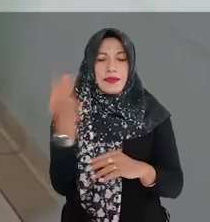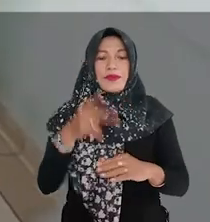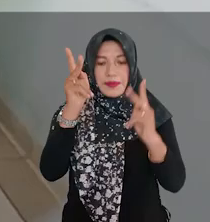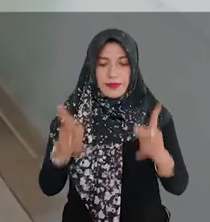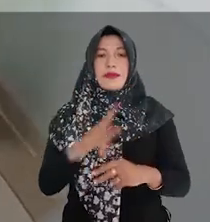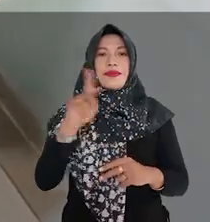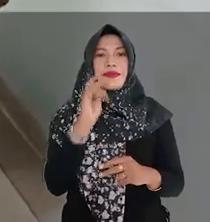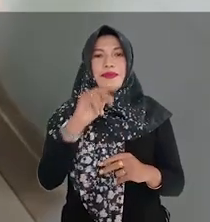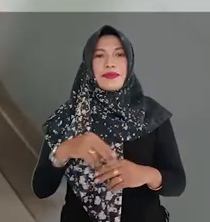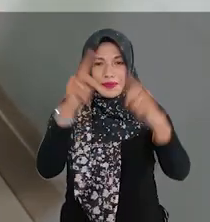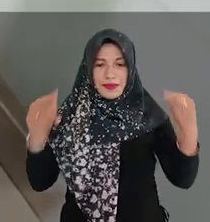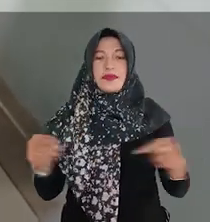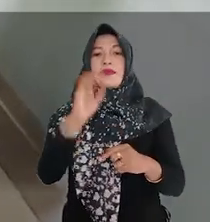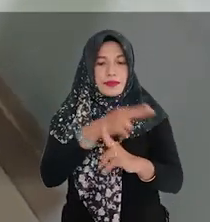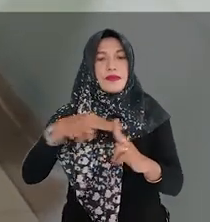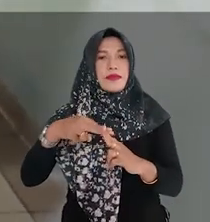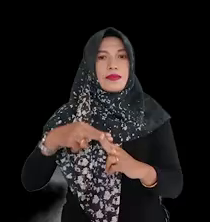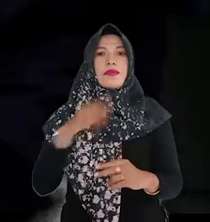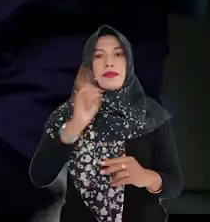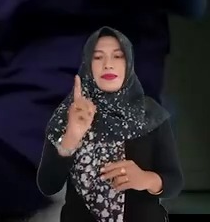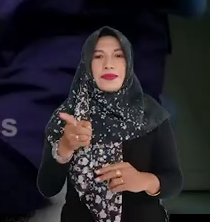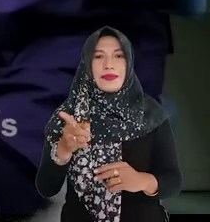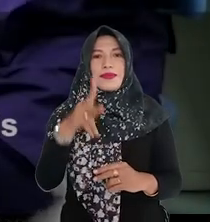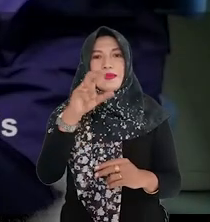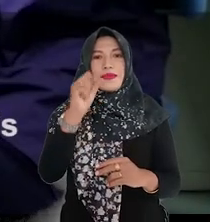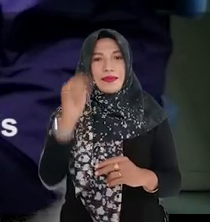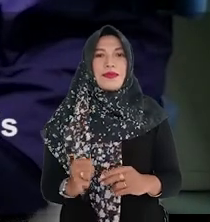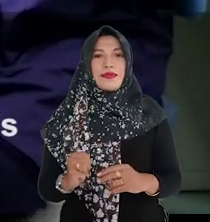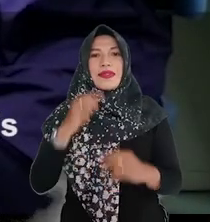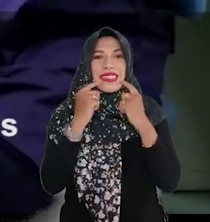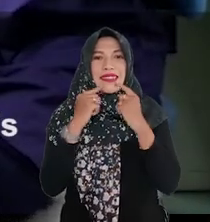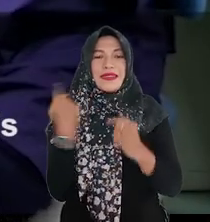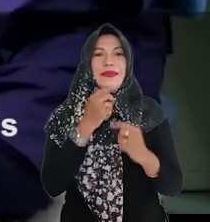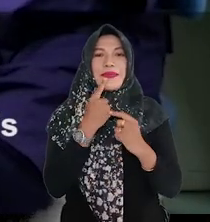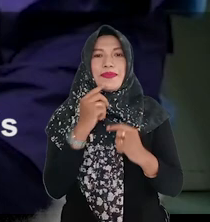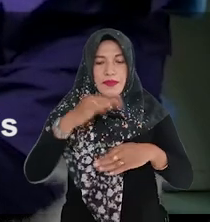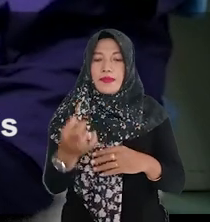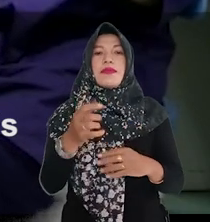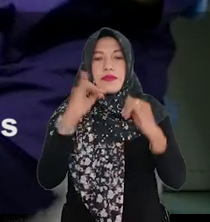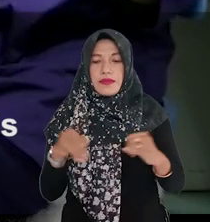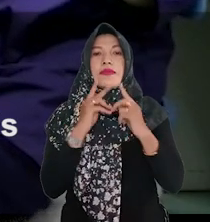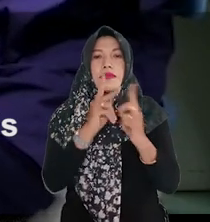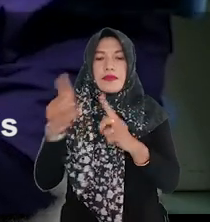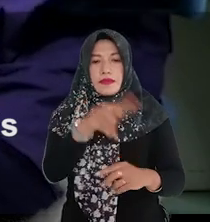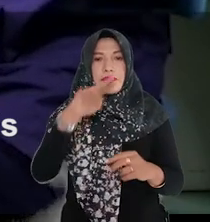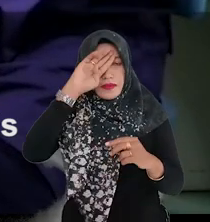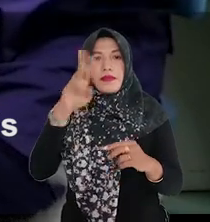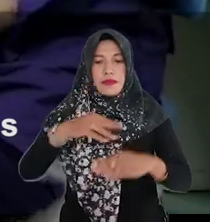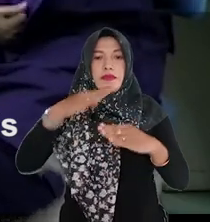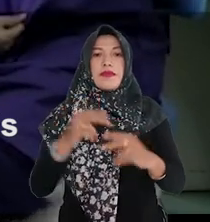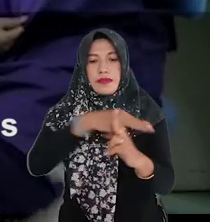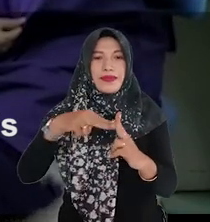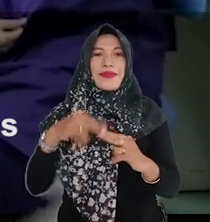dan pastikan koordinasi jadwal operasi 11 kmmg Gigi dan Mulut percepat jawaban konsul